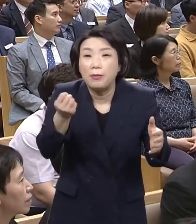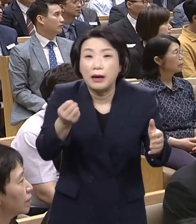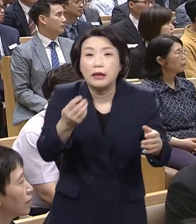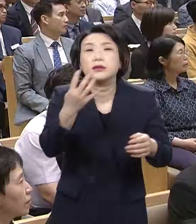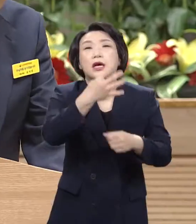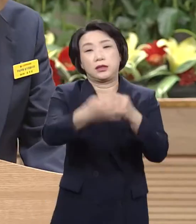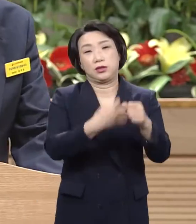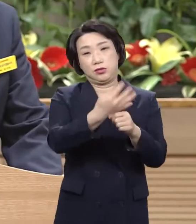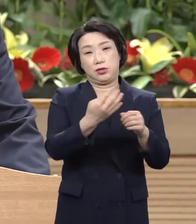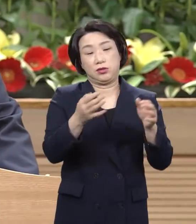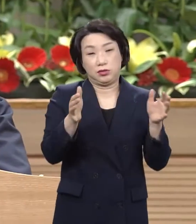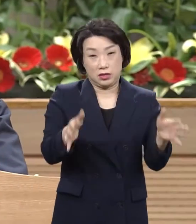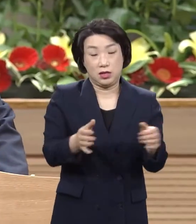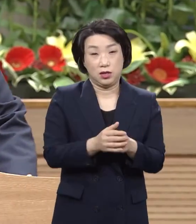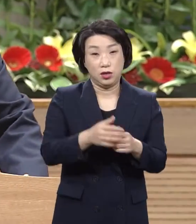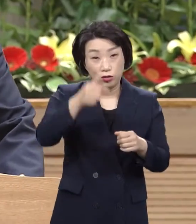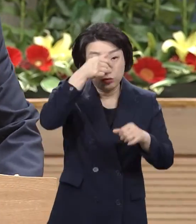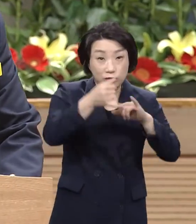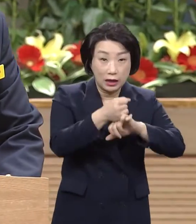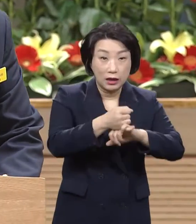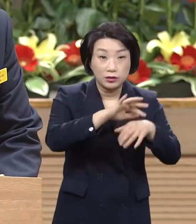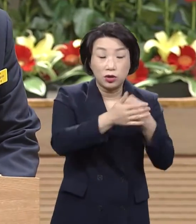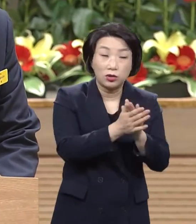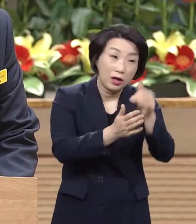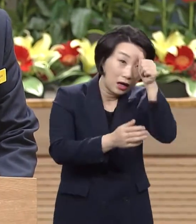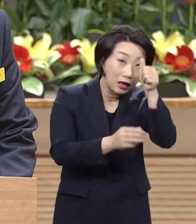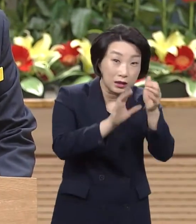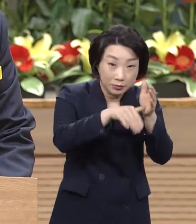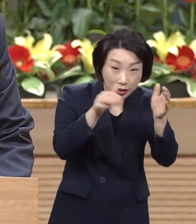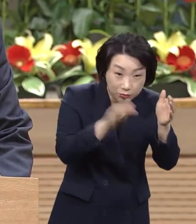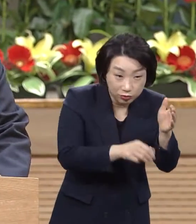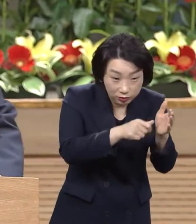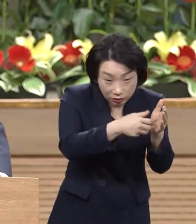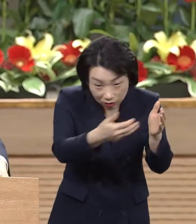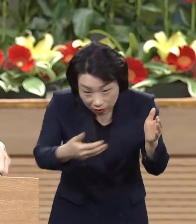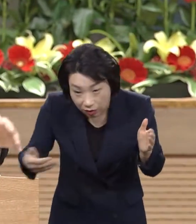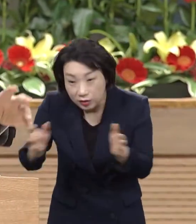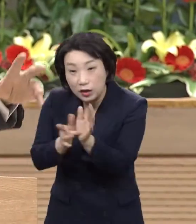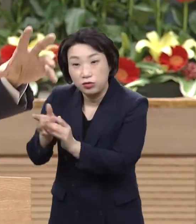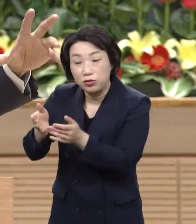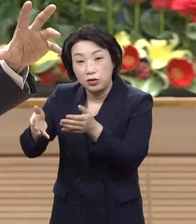구약 성경 아담부터 예수님이 오시기까지